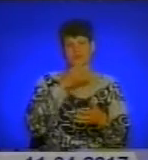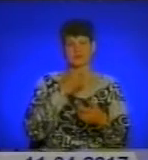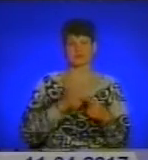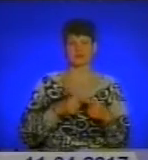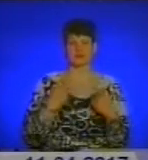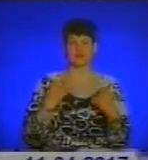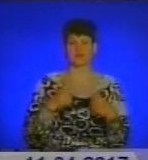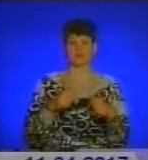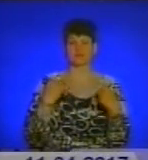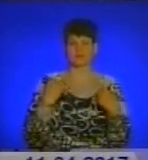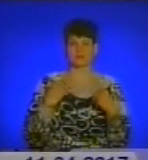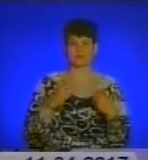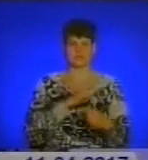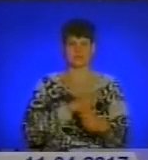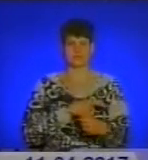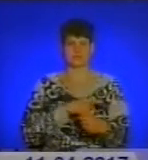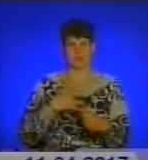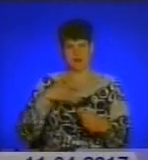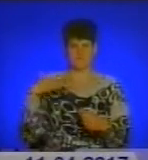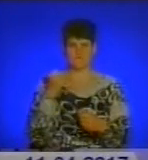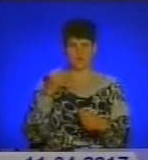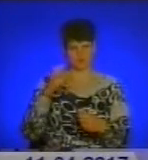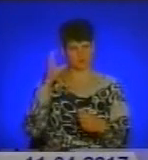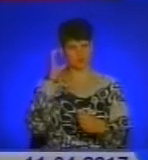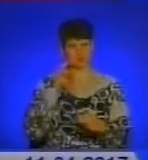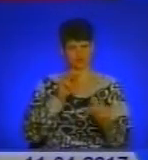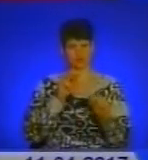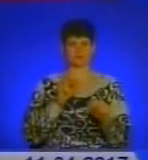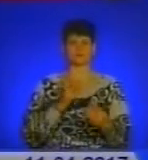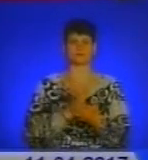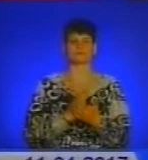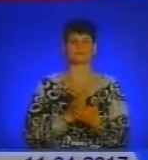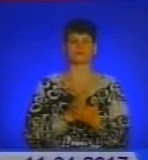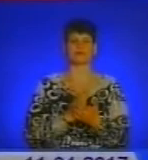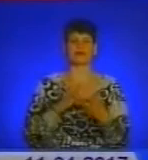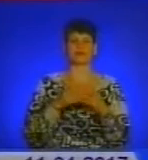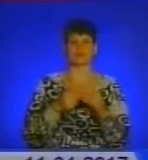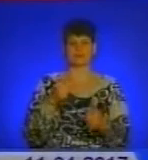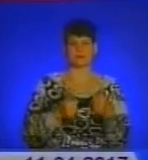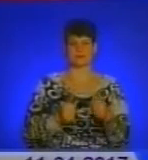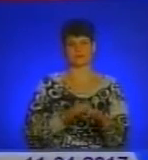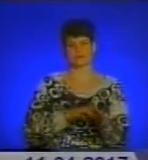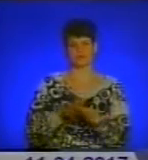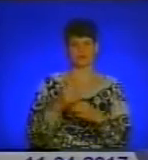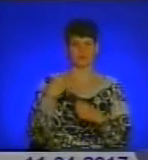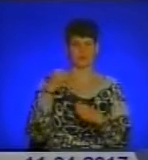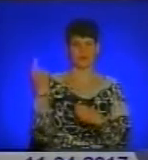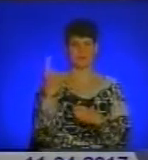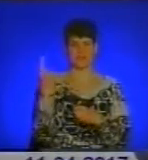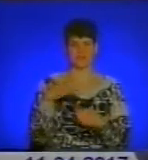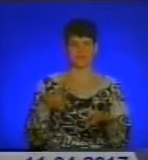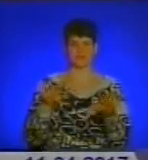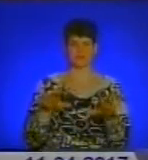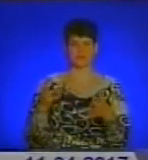Сила волі, послушність чи чесність. За результатами змагань абсолютну перемогу і перше призове